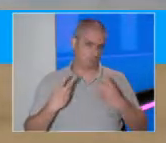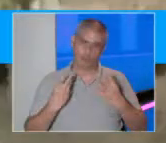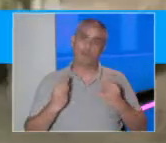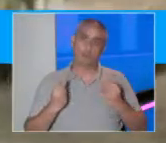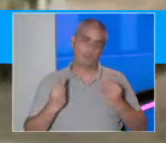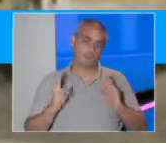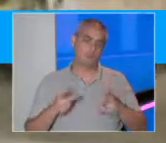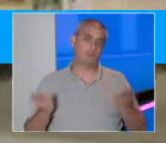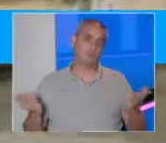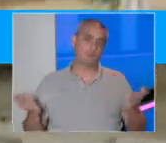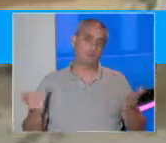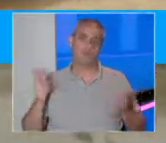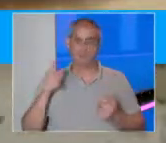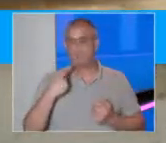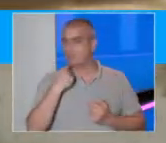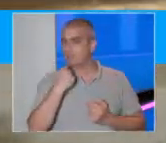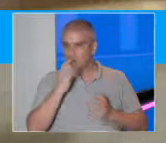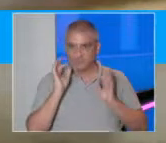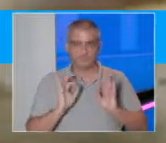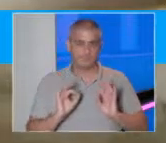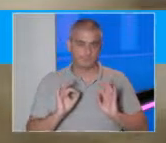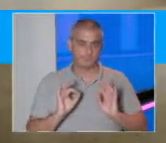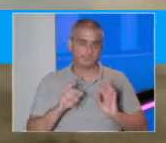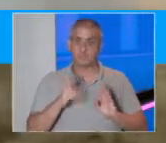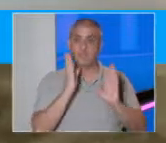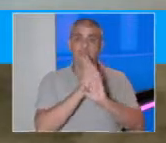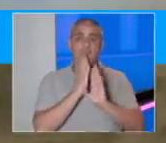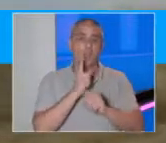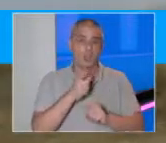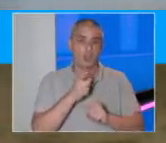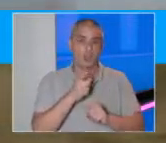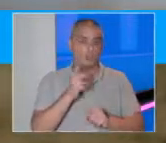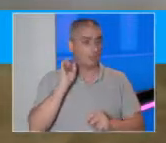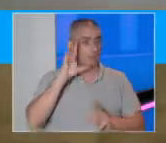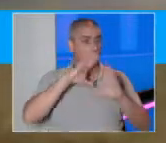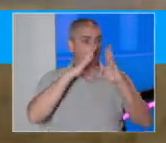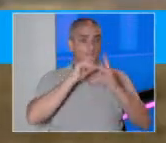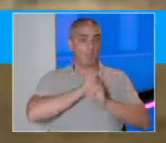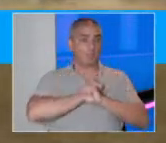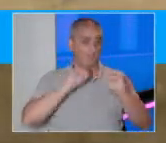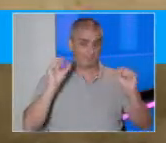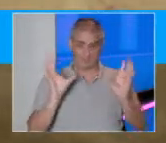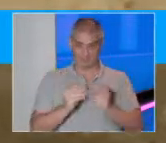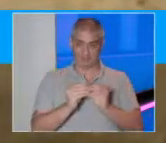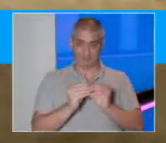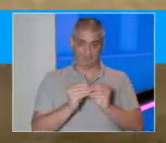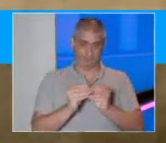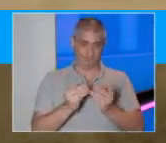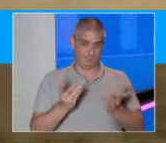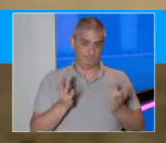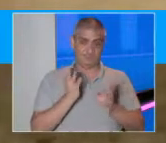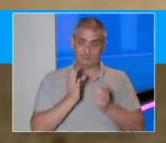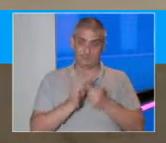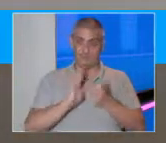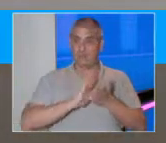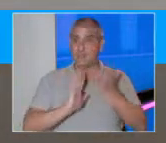מעטים. צריך גם לקרוא לילד בשמו, זה טרור. לשלוח בלוני נפץ עם... שמצליחים